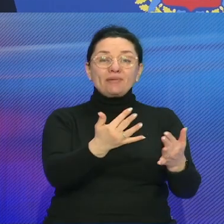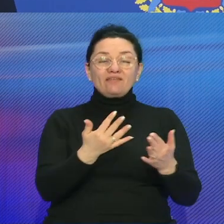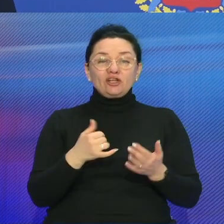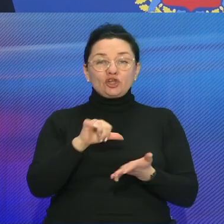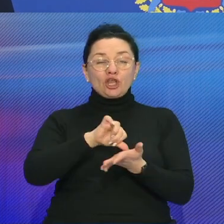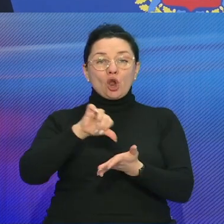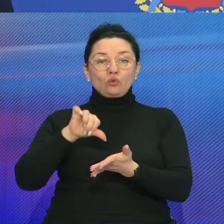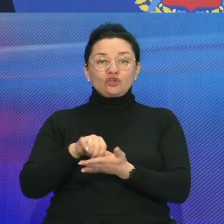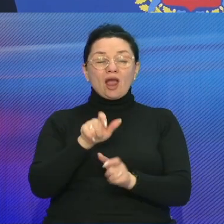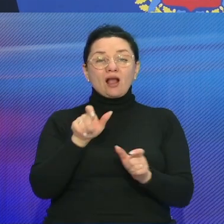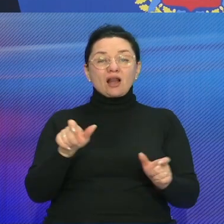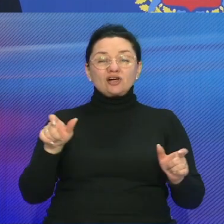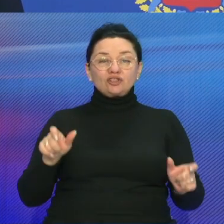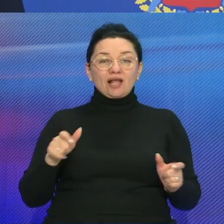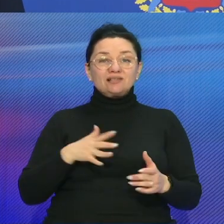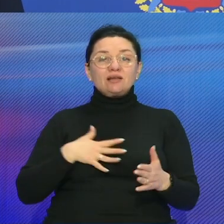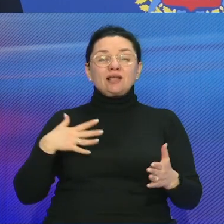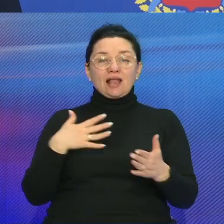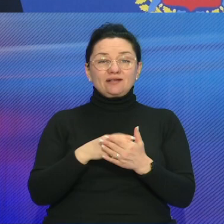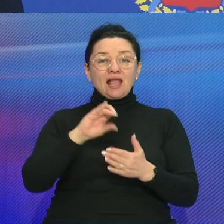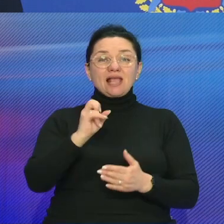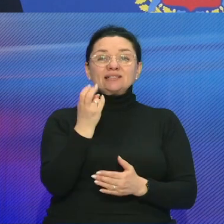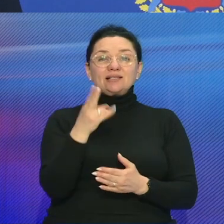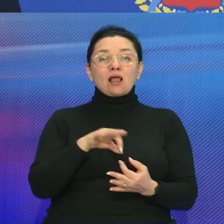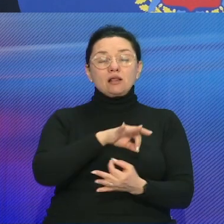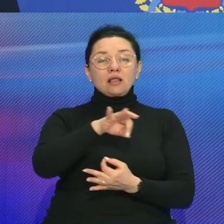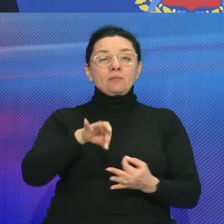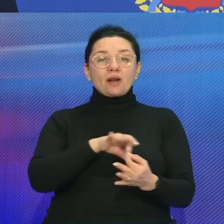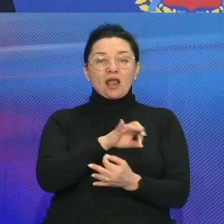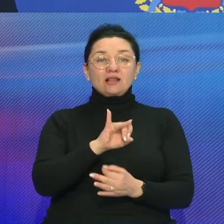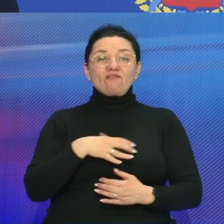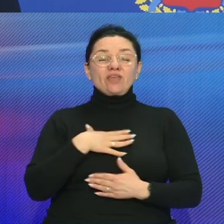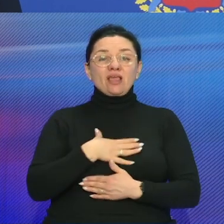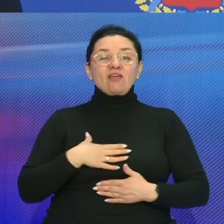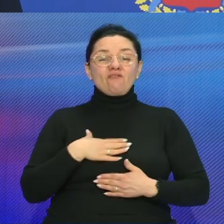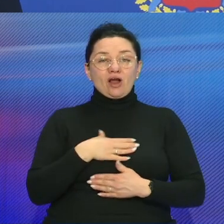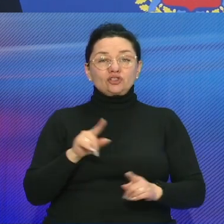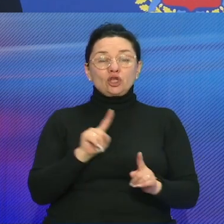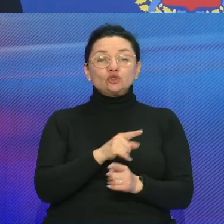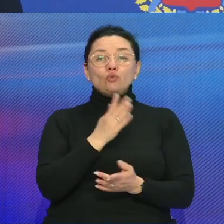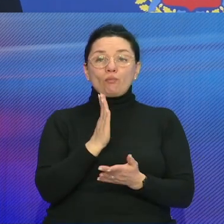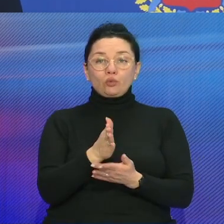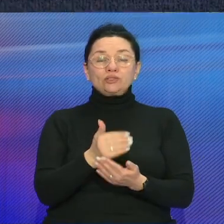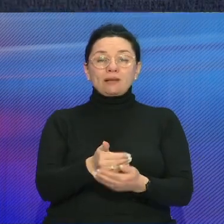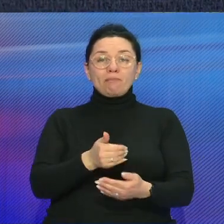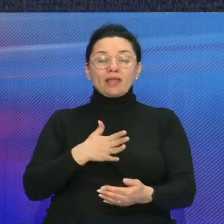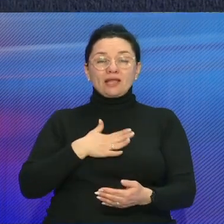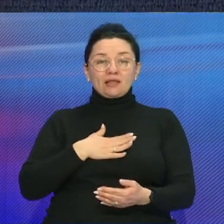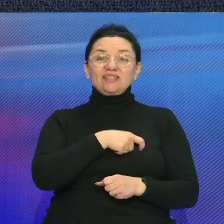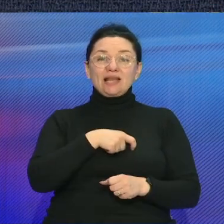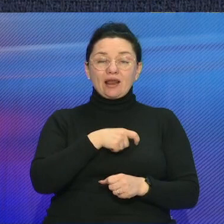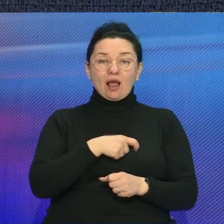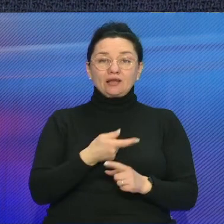в реализации гражданских инициатив, социальных проектов. Но и важным, которое предстоит перед нами в ближайшее время, это